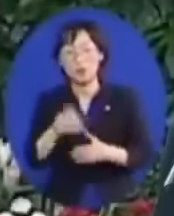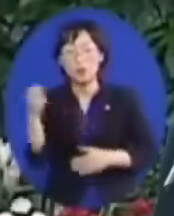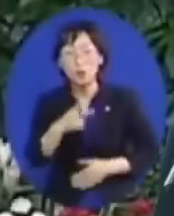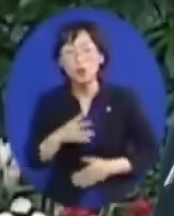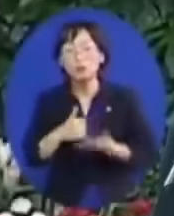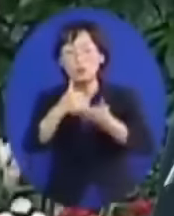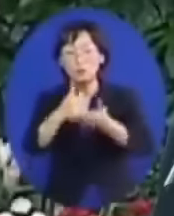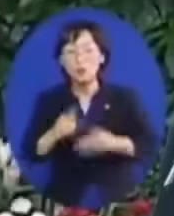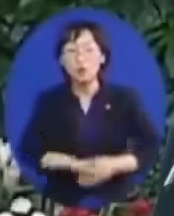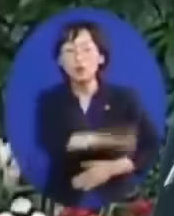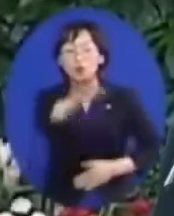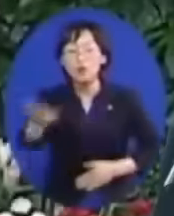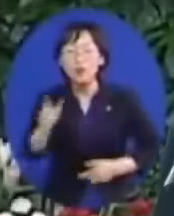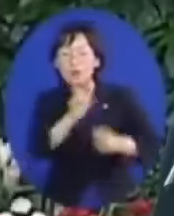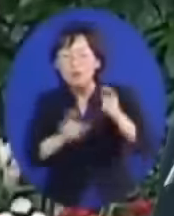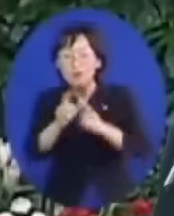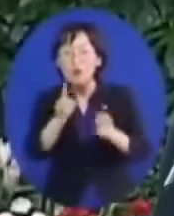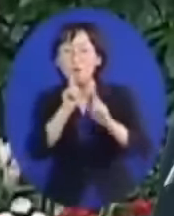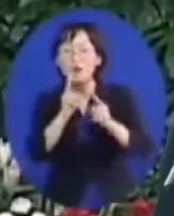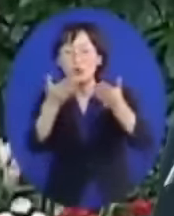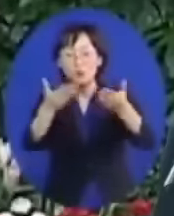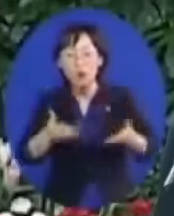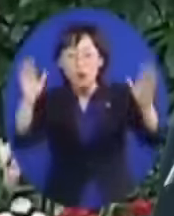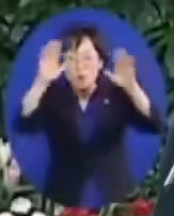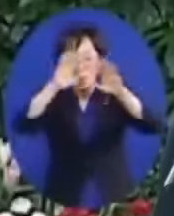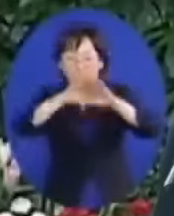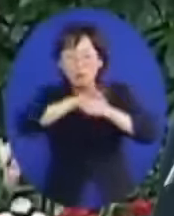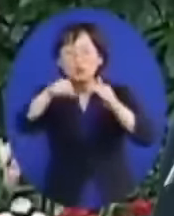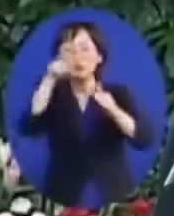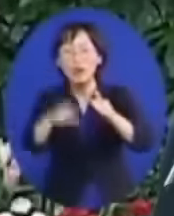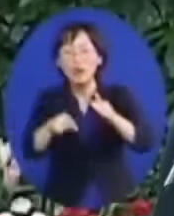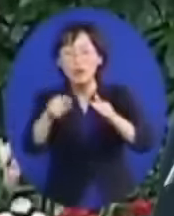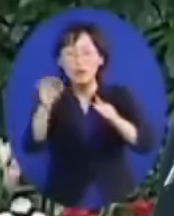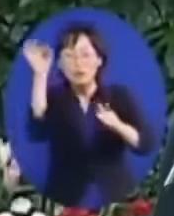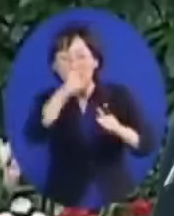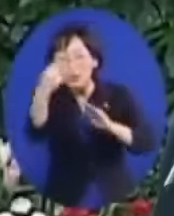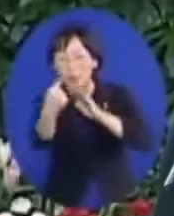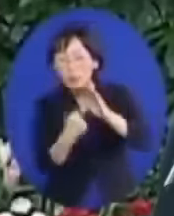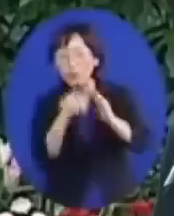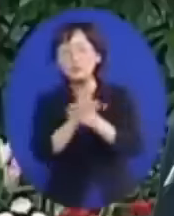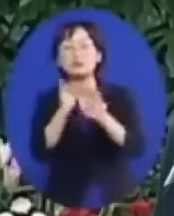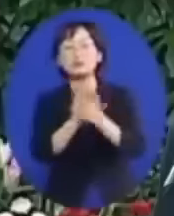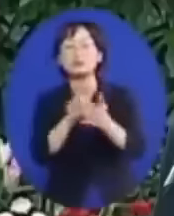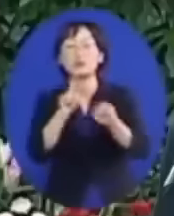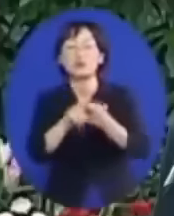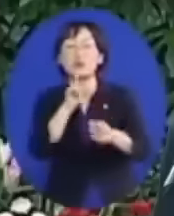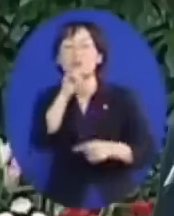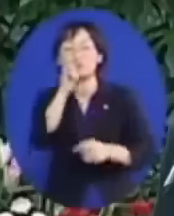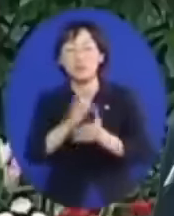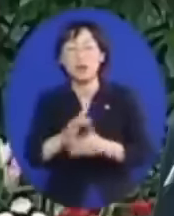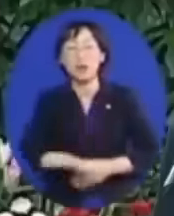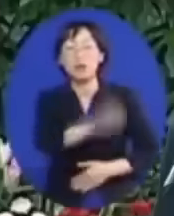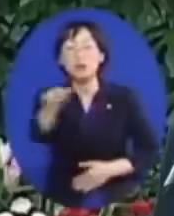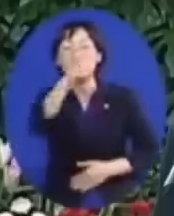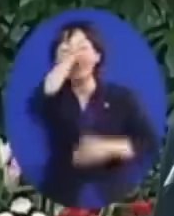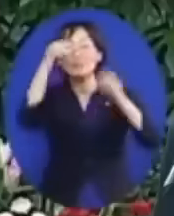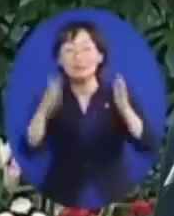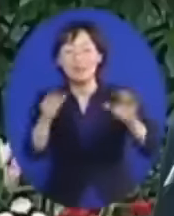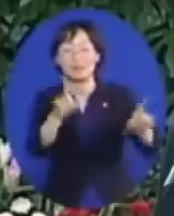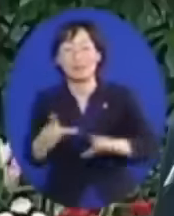주님은 우리에게 더 격려하는 말씀으로 밤중에 찾아온 친구에 대한 이야기를 하는 것입니다. 우리가 인생을